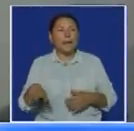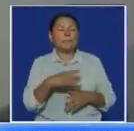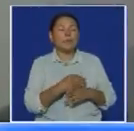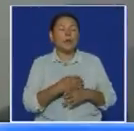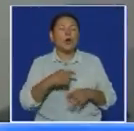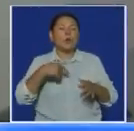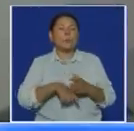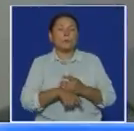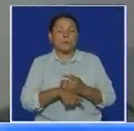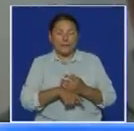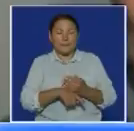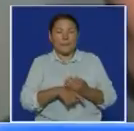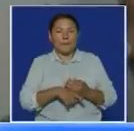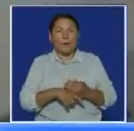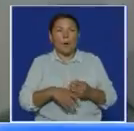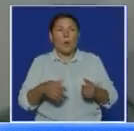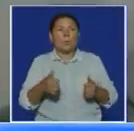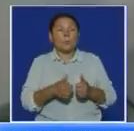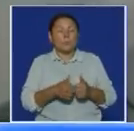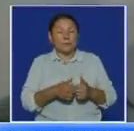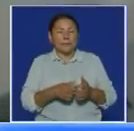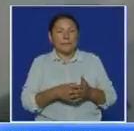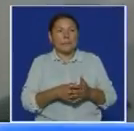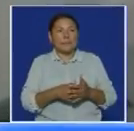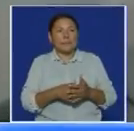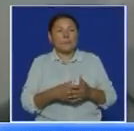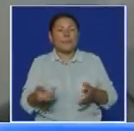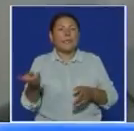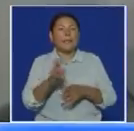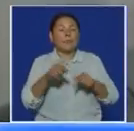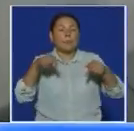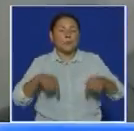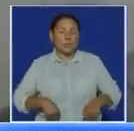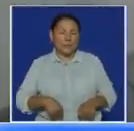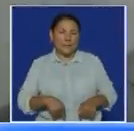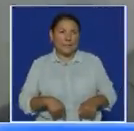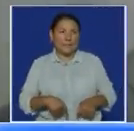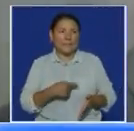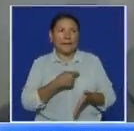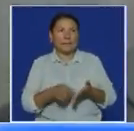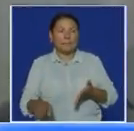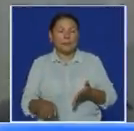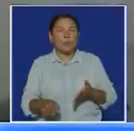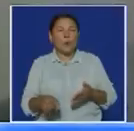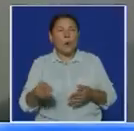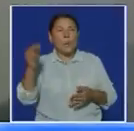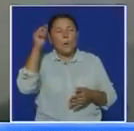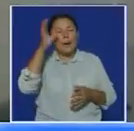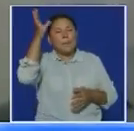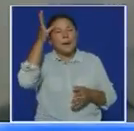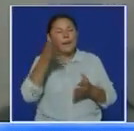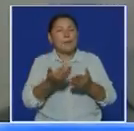ішінде Түркістанымыз бар, көрші қазіргі республикаларымыз бар. Келіп осы жерден оқуға түсіп, білім